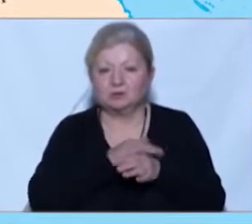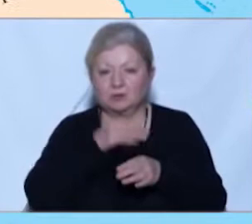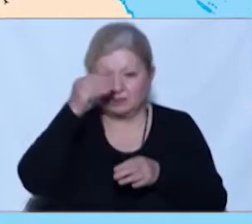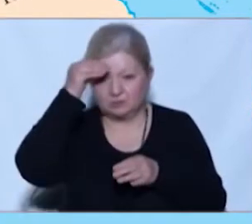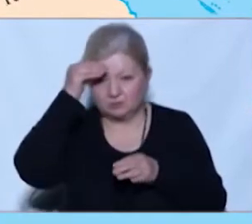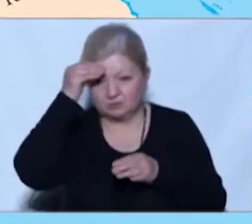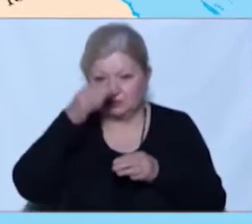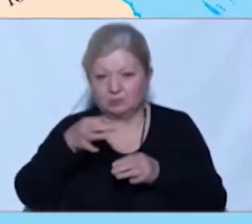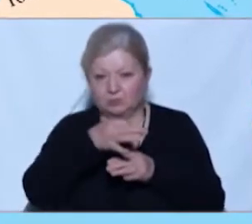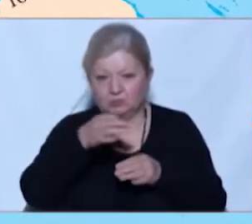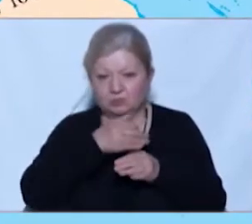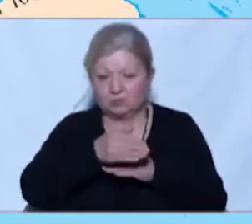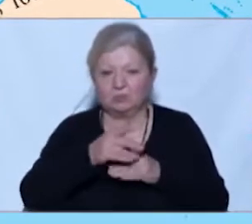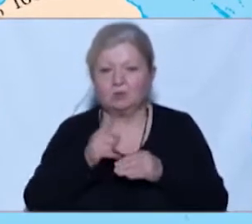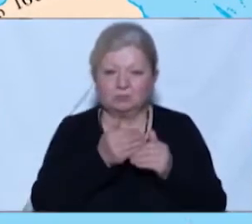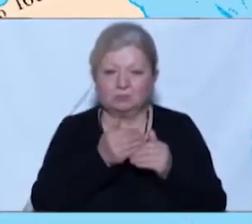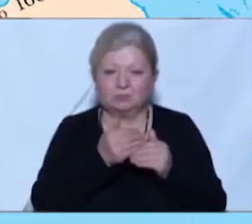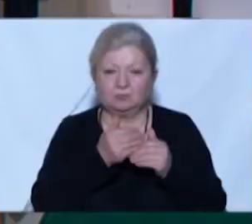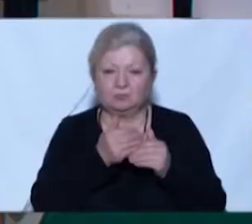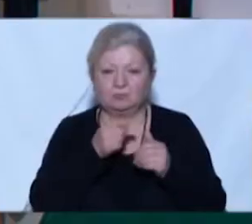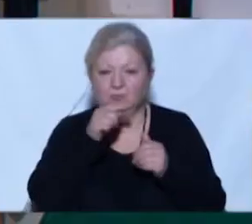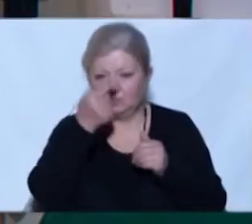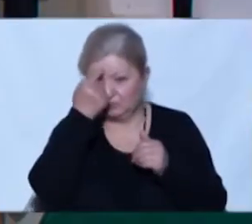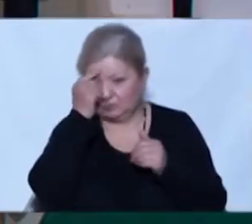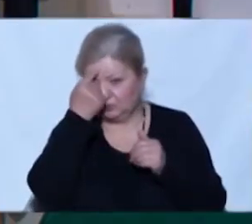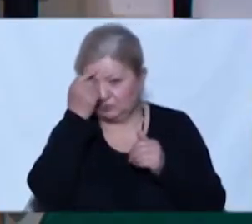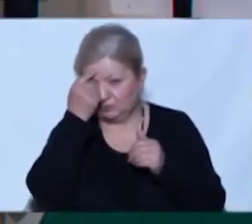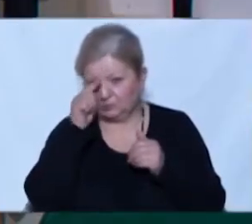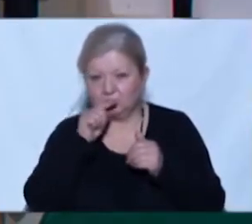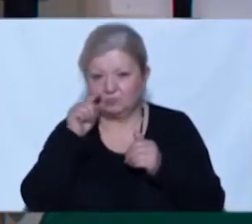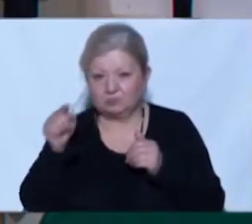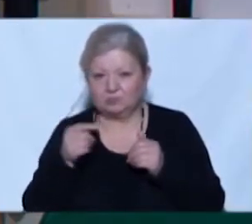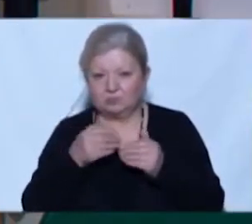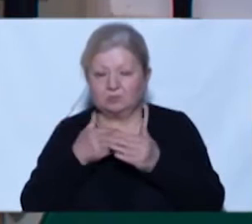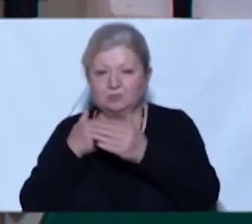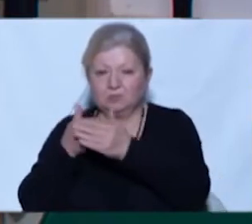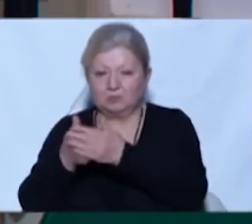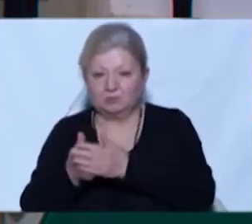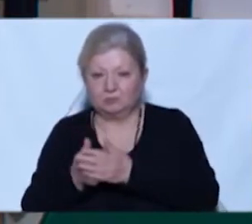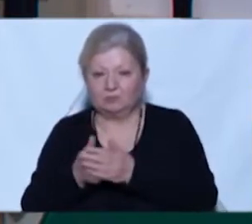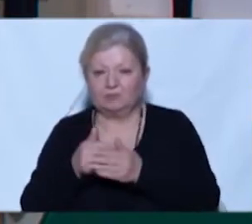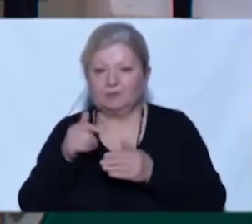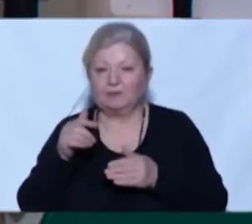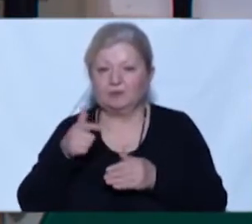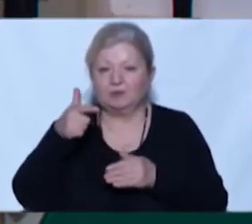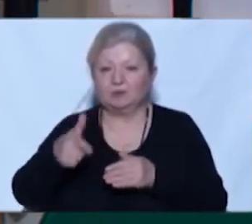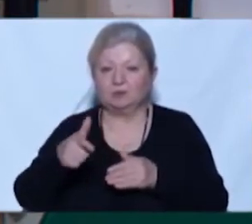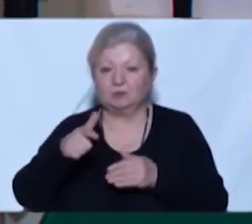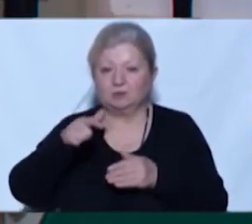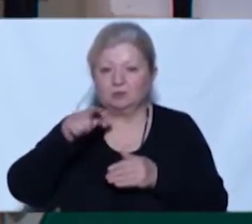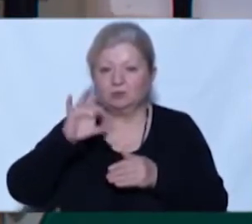ისინი მიუახლოვდნენ ინდოეთს და იქ ქალაქ გუაში თავიანთი